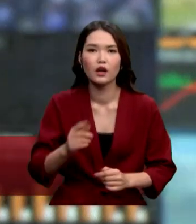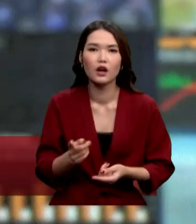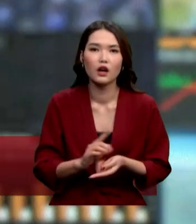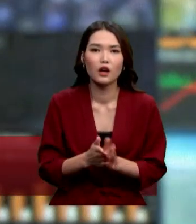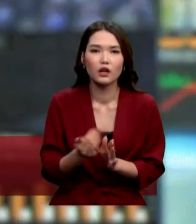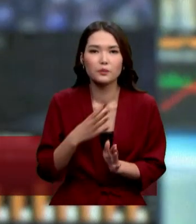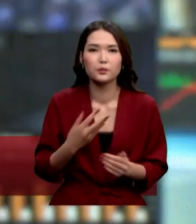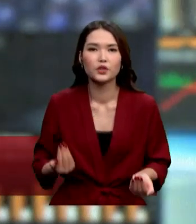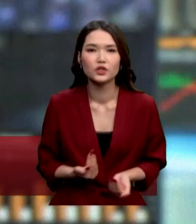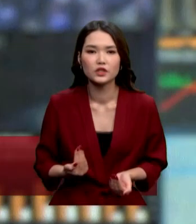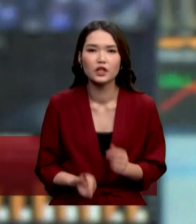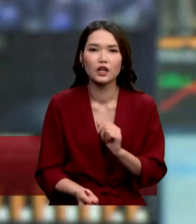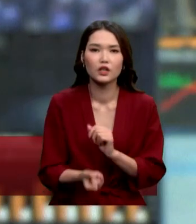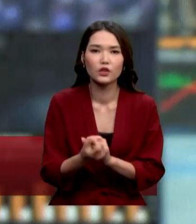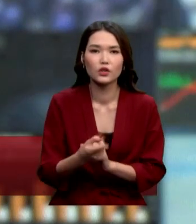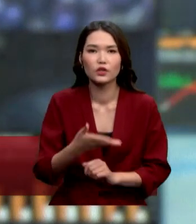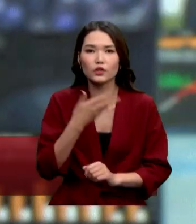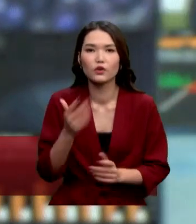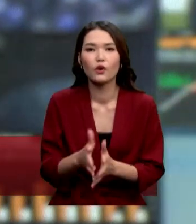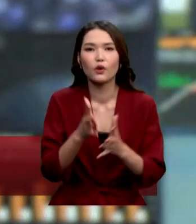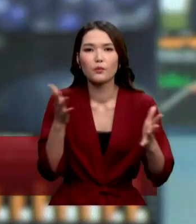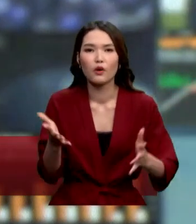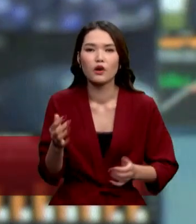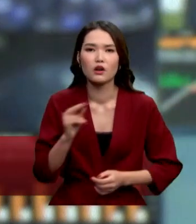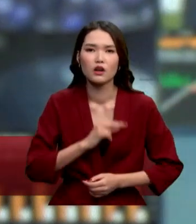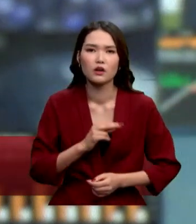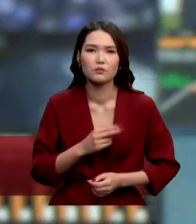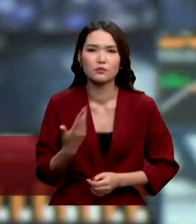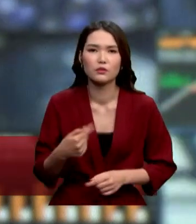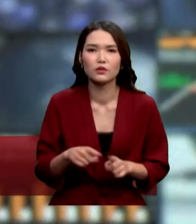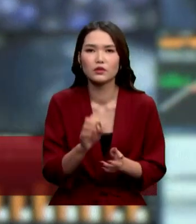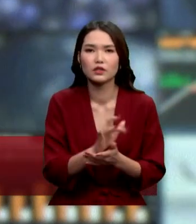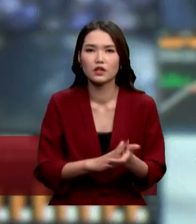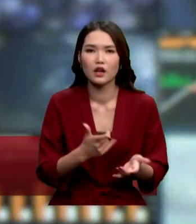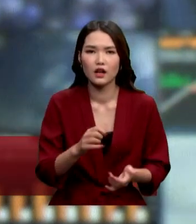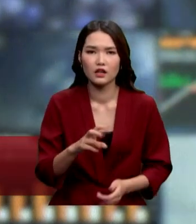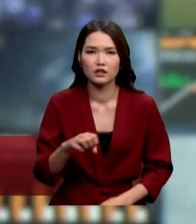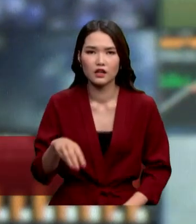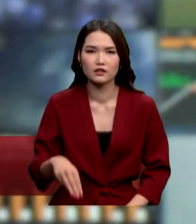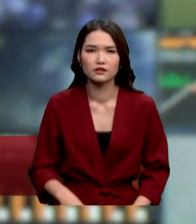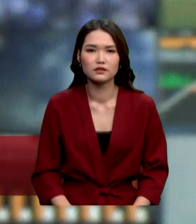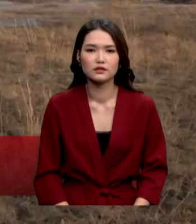при этом у жителей появилось еще больше хлопот. Тему продолжит Галина Трощева.